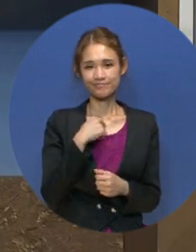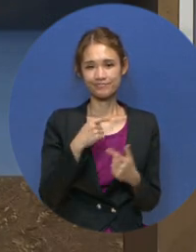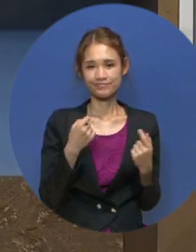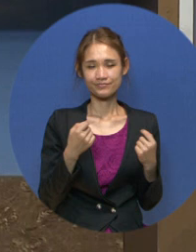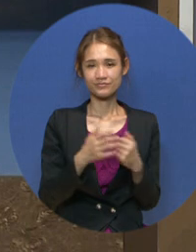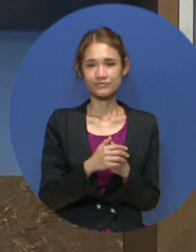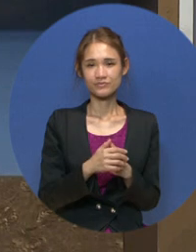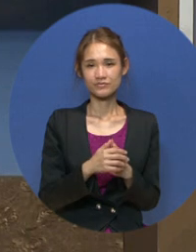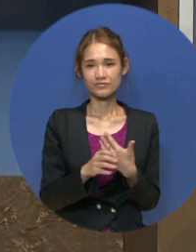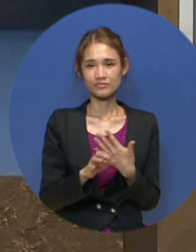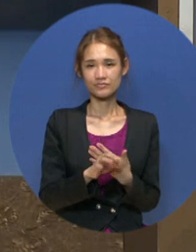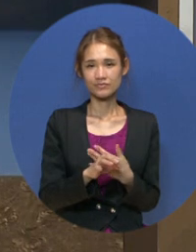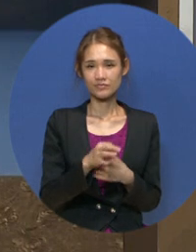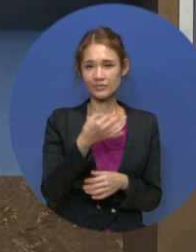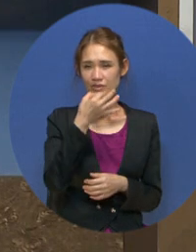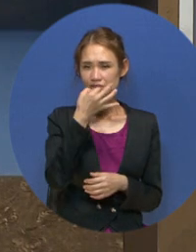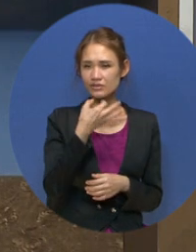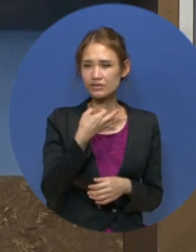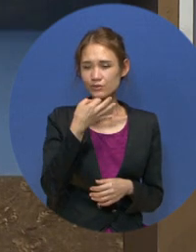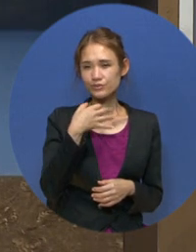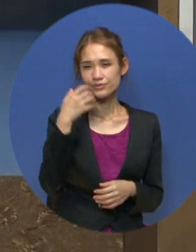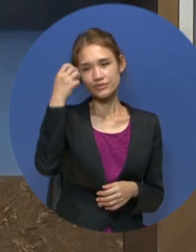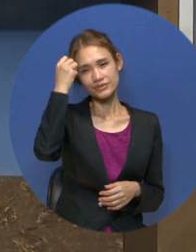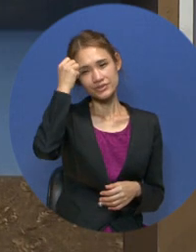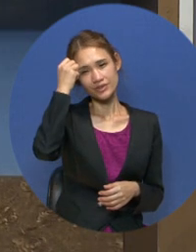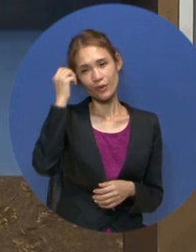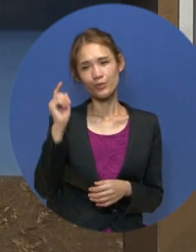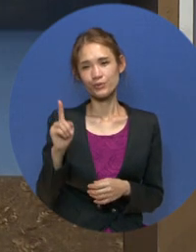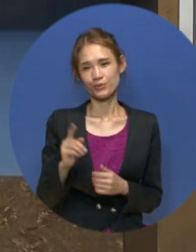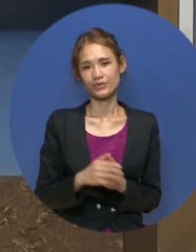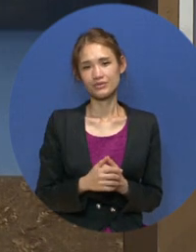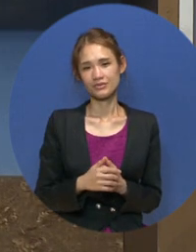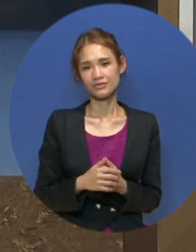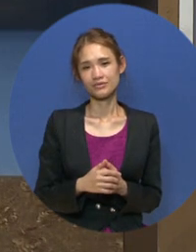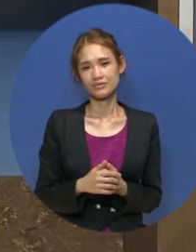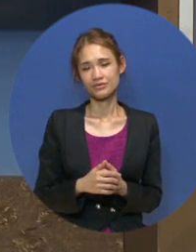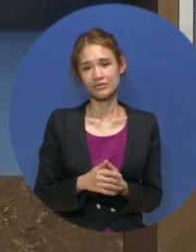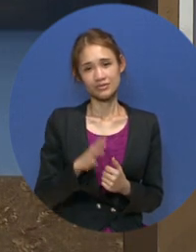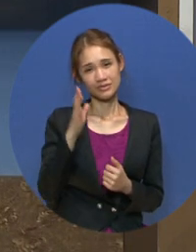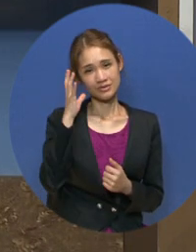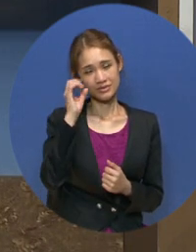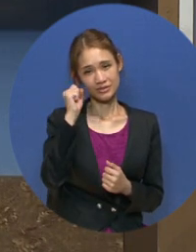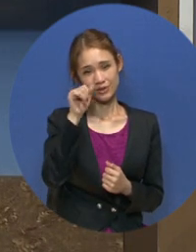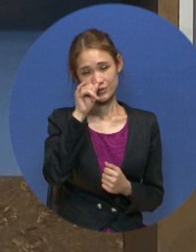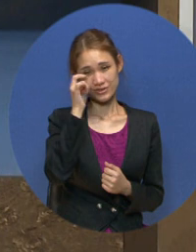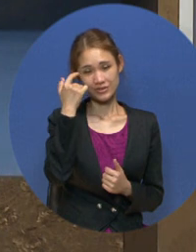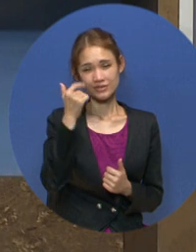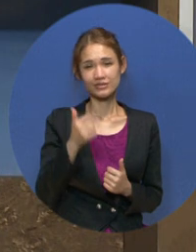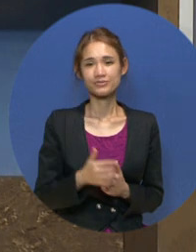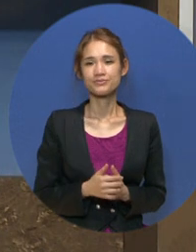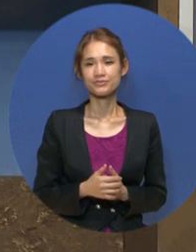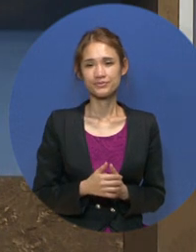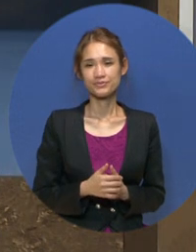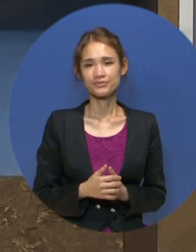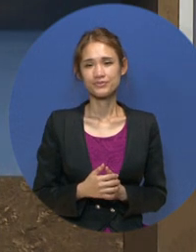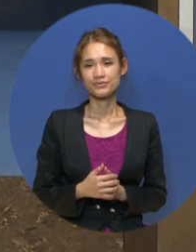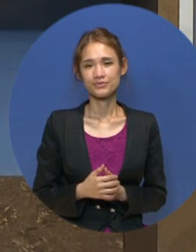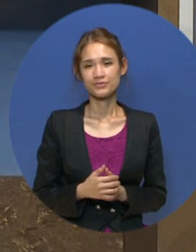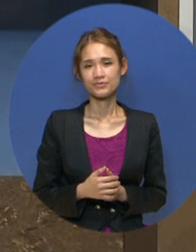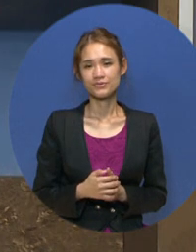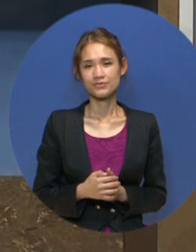순간이 있으시다면은 네. 힘드셨던 순간도 있으실 것 같은데 혹시 떠오르는 네.